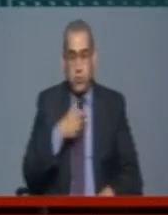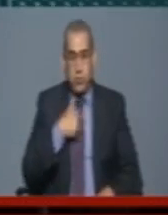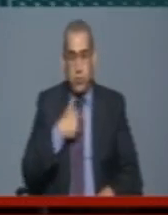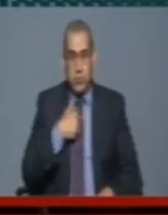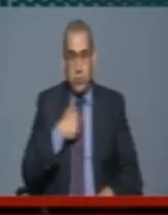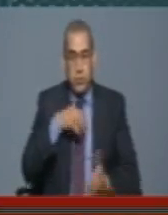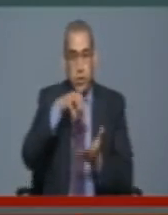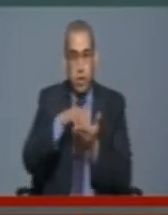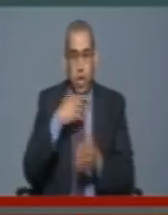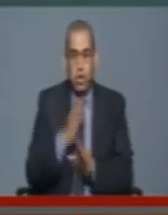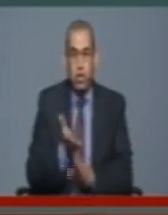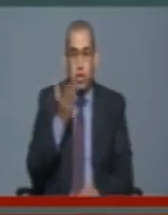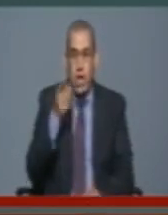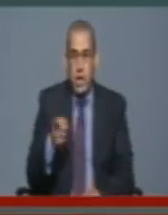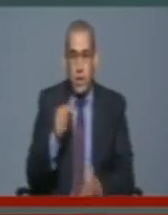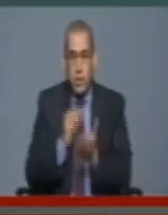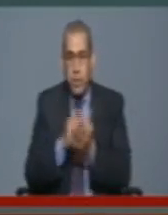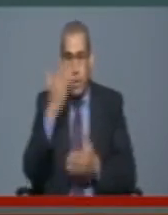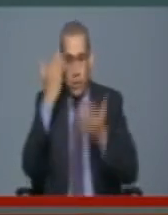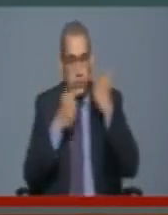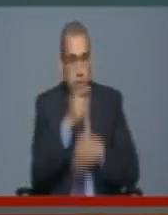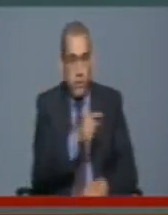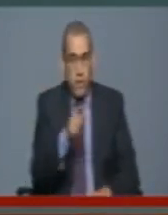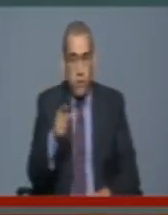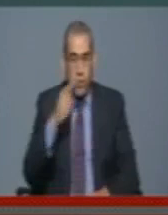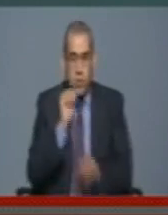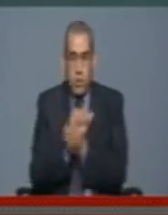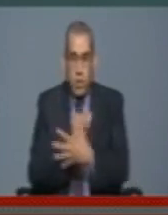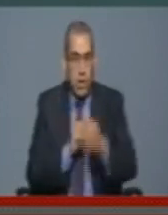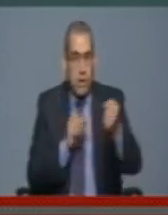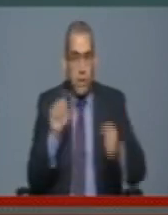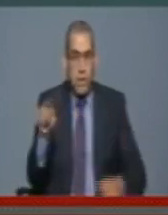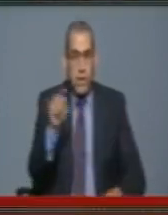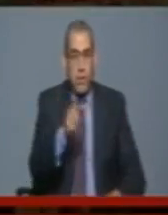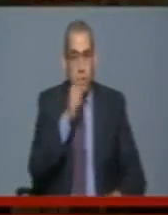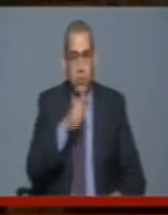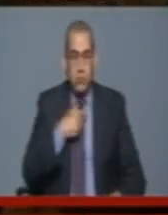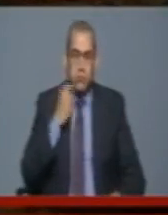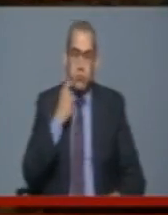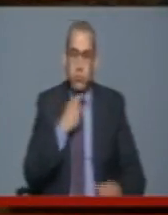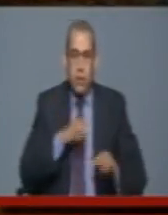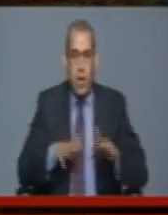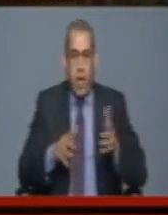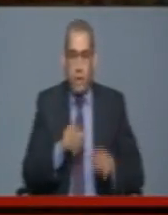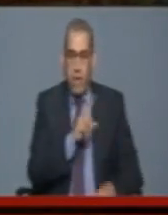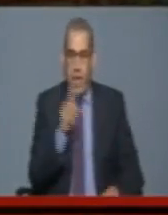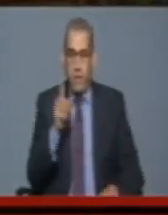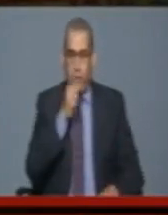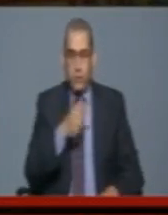شهيد وجريح وأسير ولا نبالي، لأننا